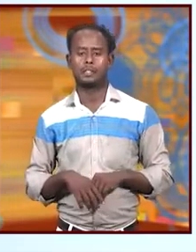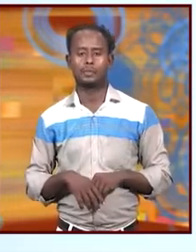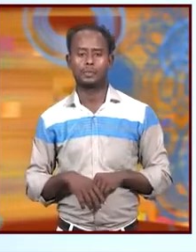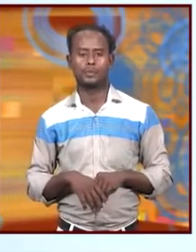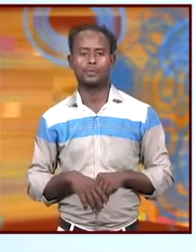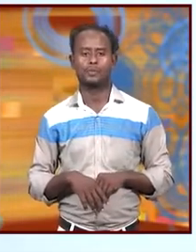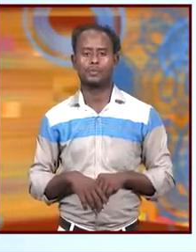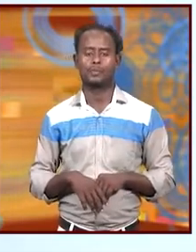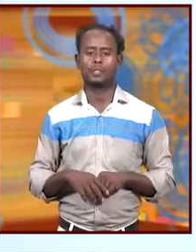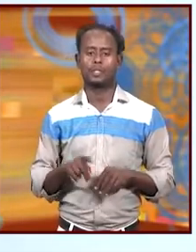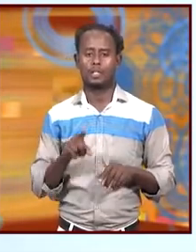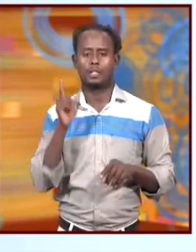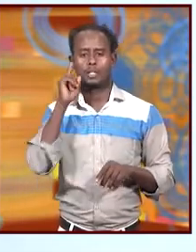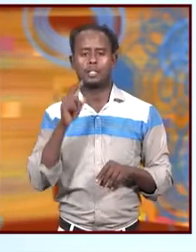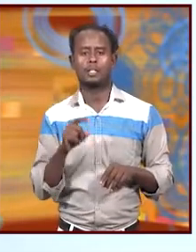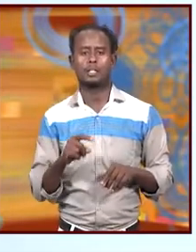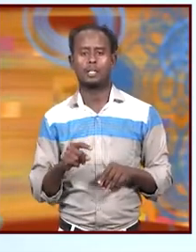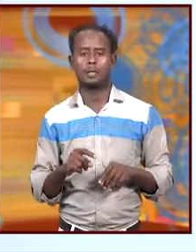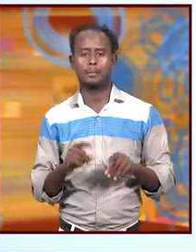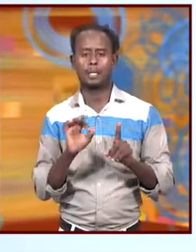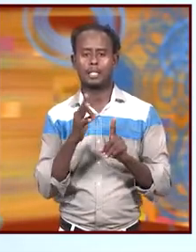6 × 2 = 12. ஆக